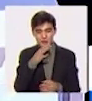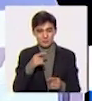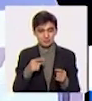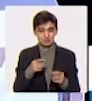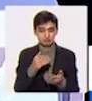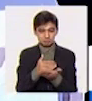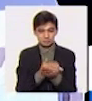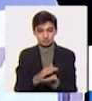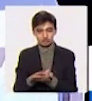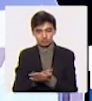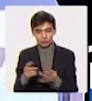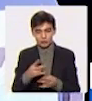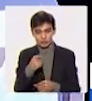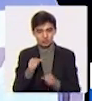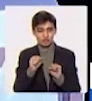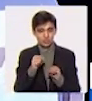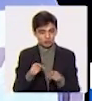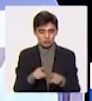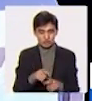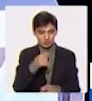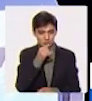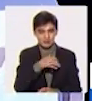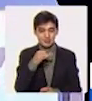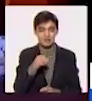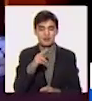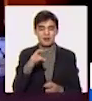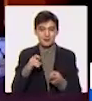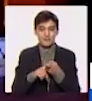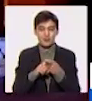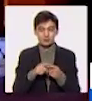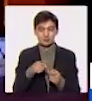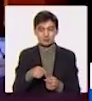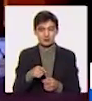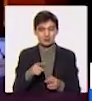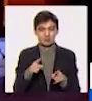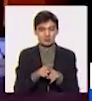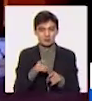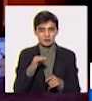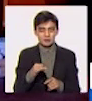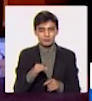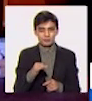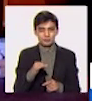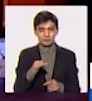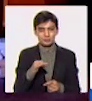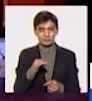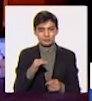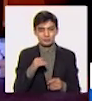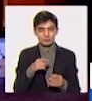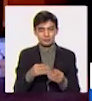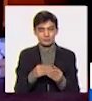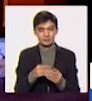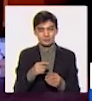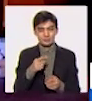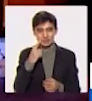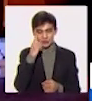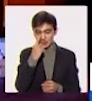ол да вирусты сізге қорғамайды. Тағы да вирусты, бұл коронавирустың бір ерекшелігі, ол кілегей қабаттан өтеді. Ол көздің